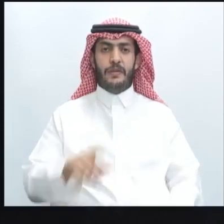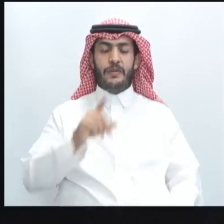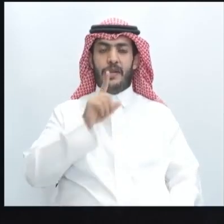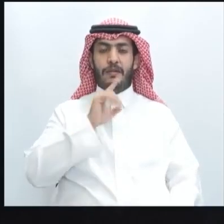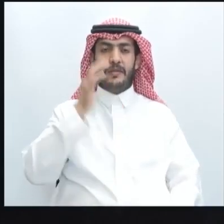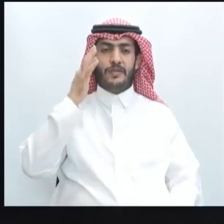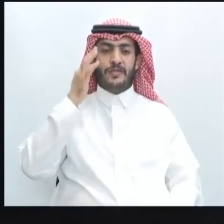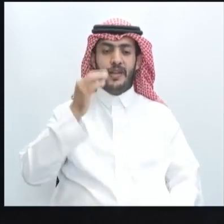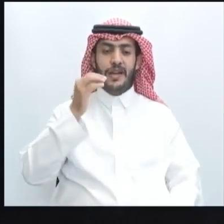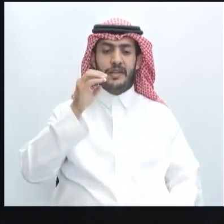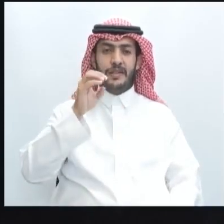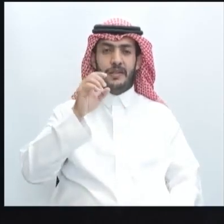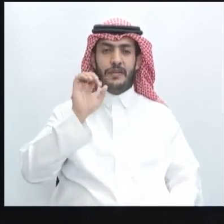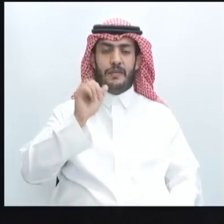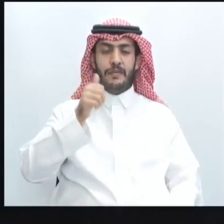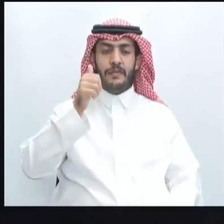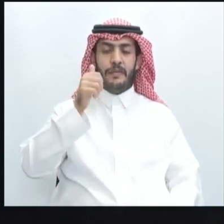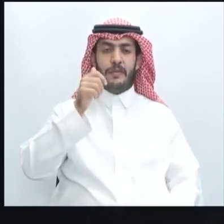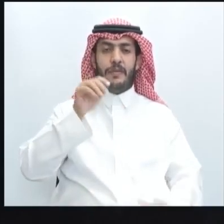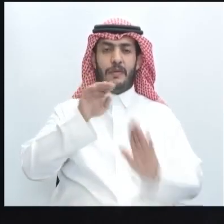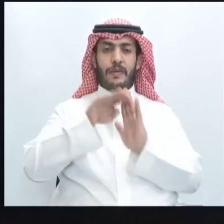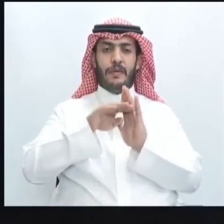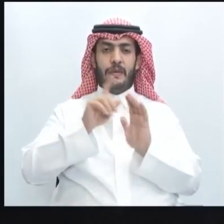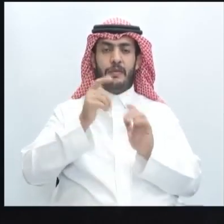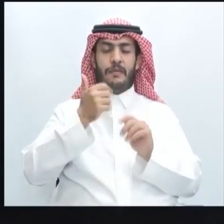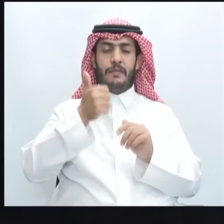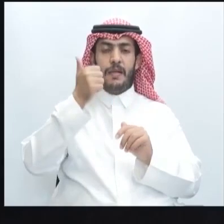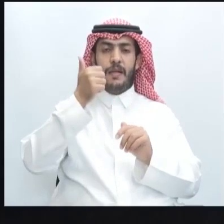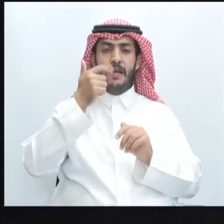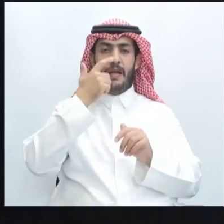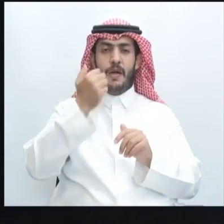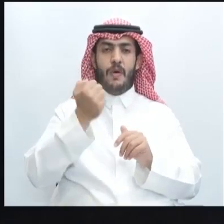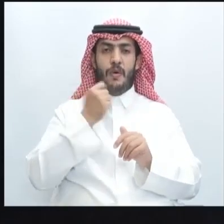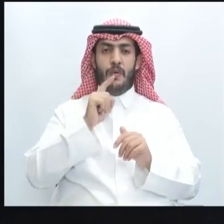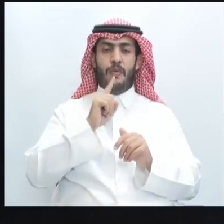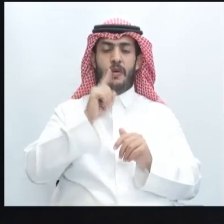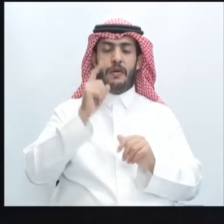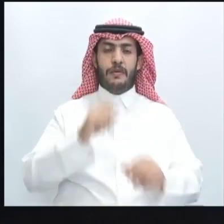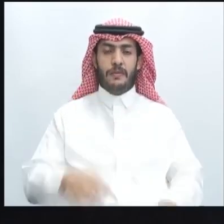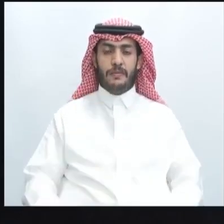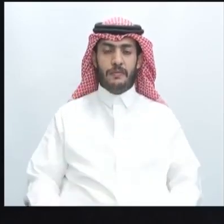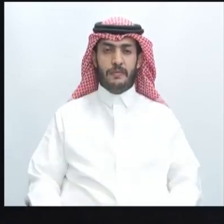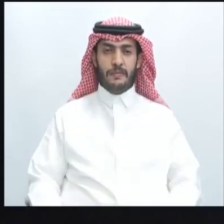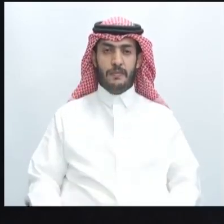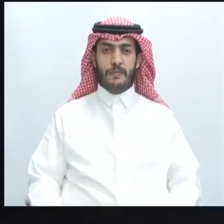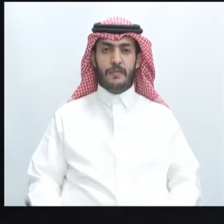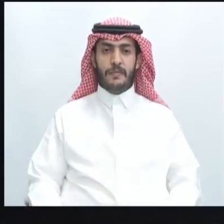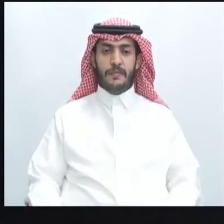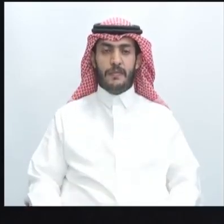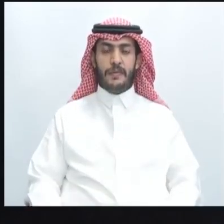فان مما يعظمه يحلف به لكي يقتطع حق صاحبه فياخذ الحق